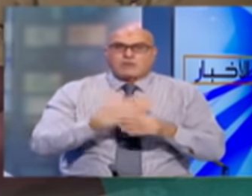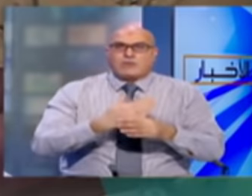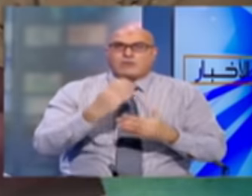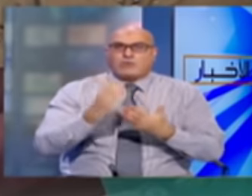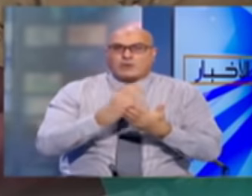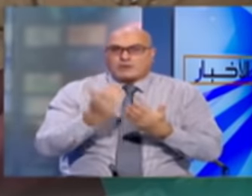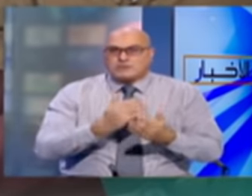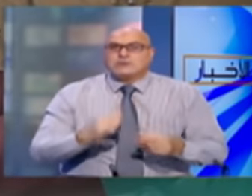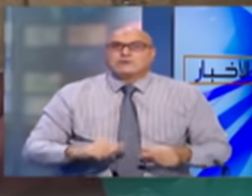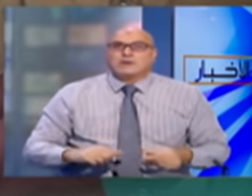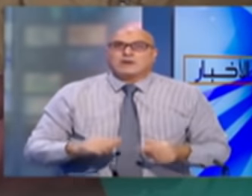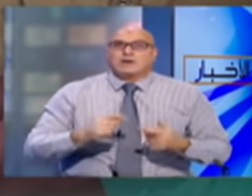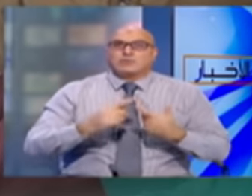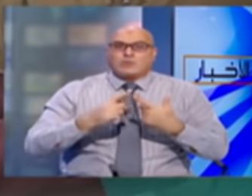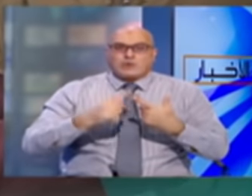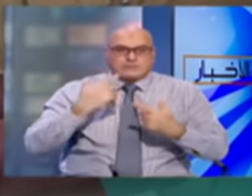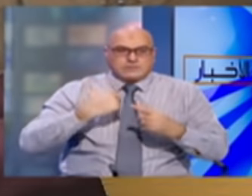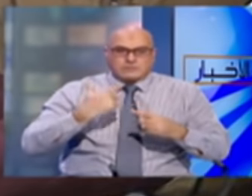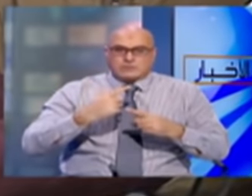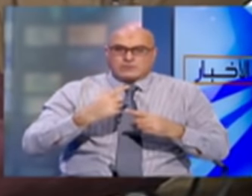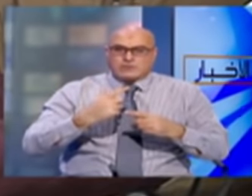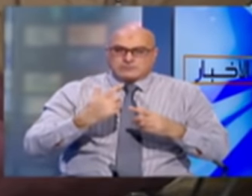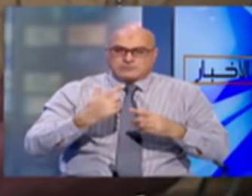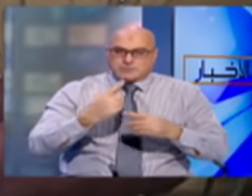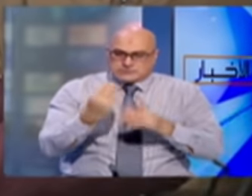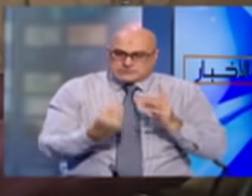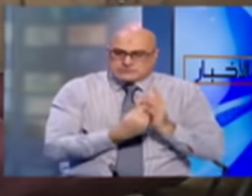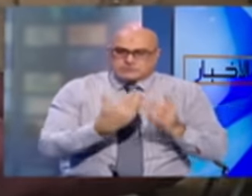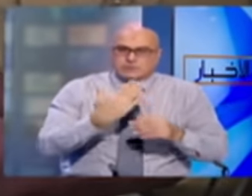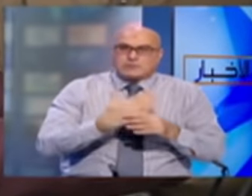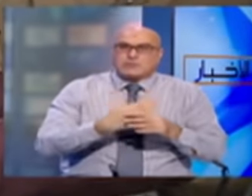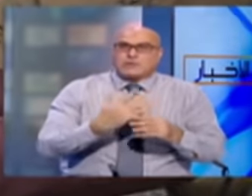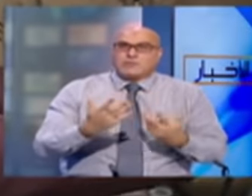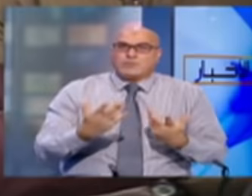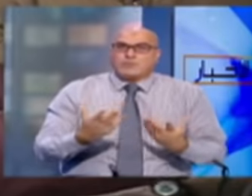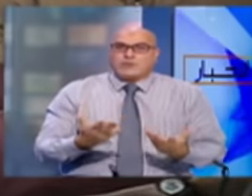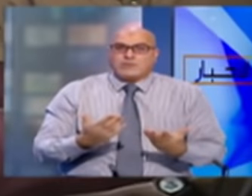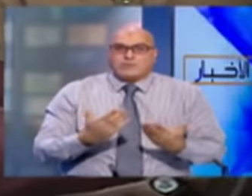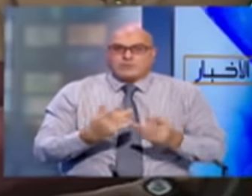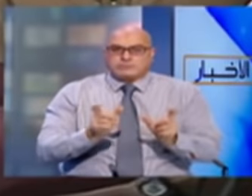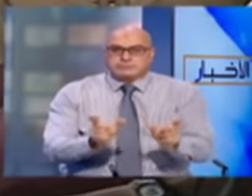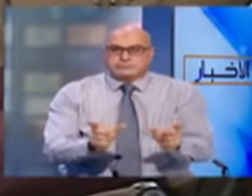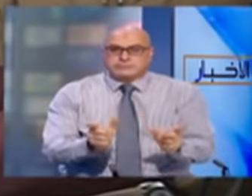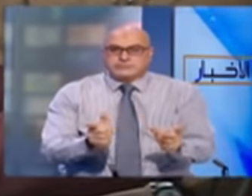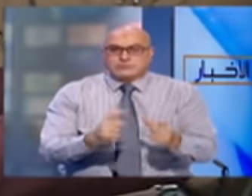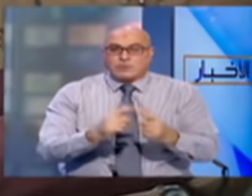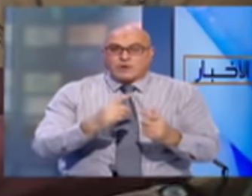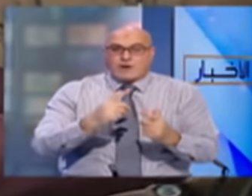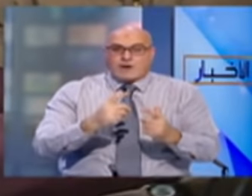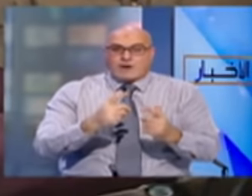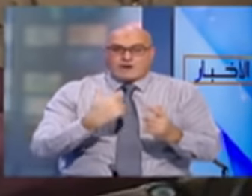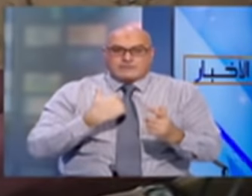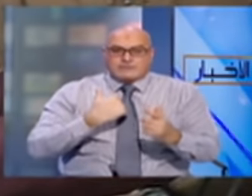استهداف ثقافي، صار استهداف تربوي، صارت الحصون الاجتماعية مهددة إن لم نحصنها. والجبهة المعول